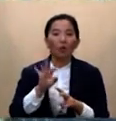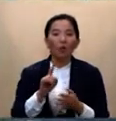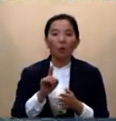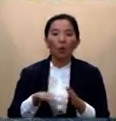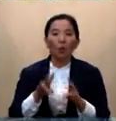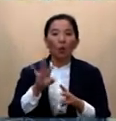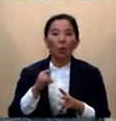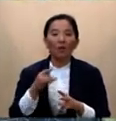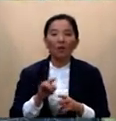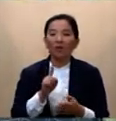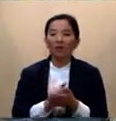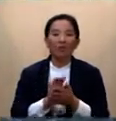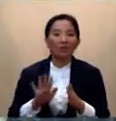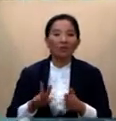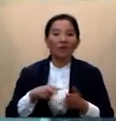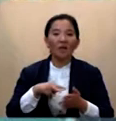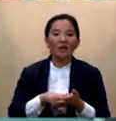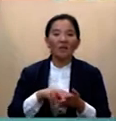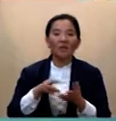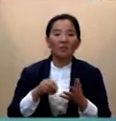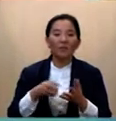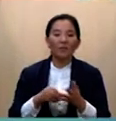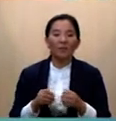должны стоять на земле.